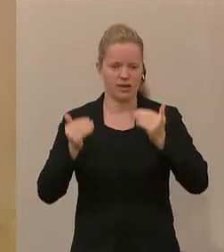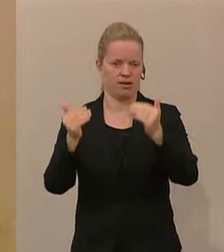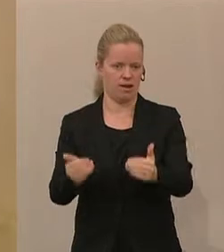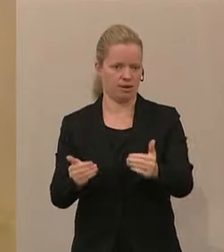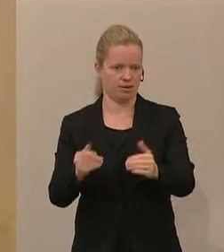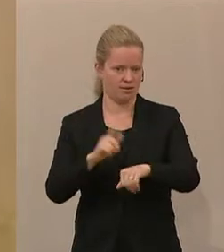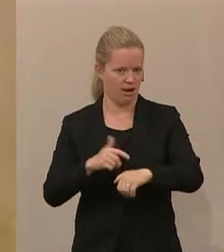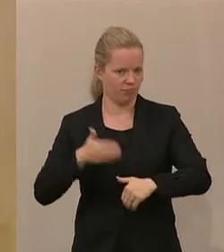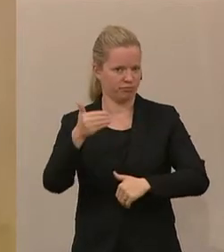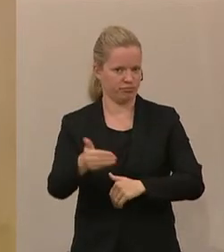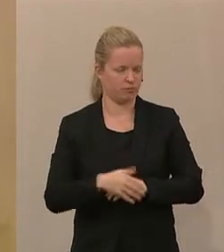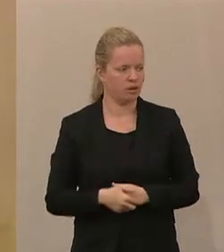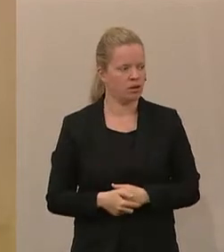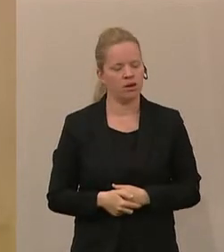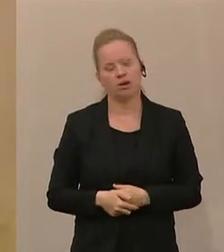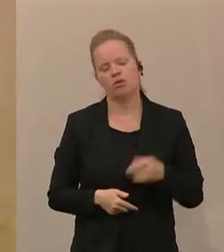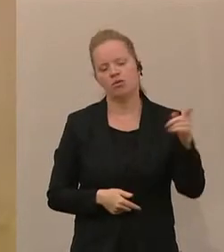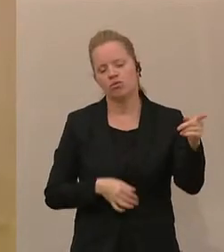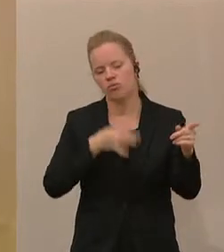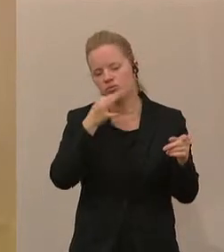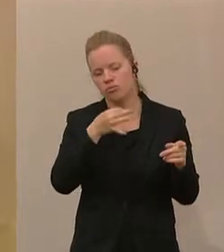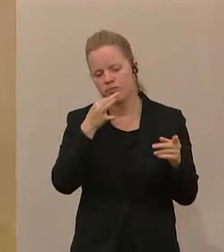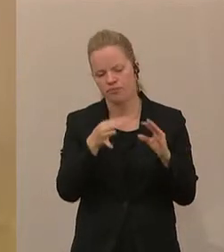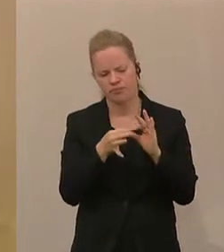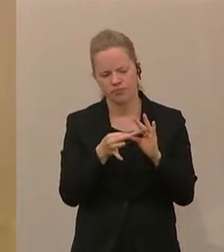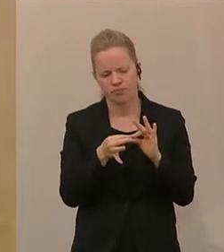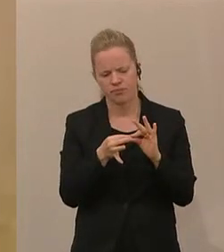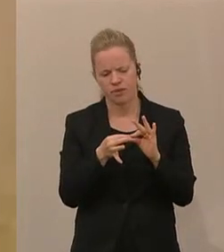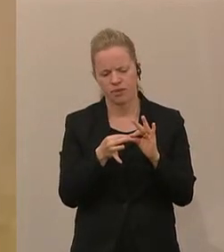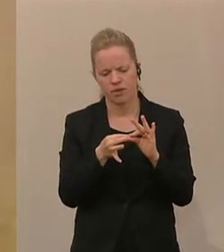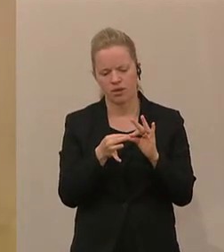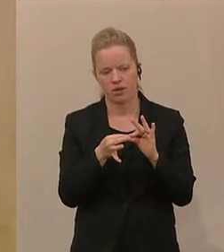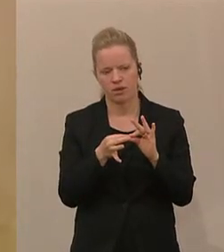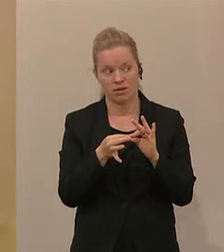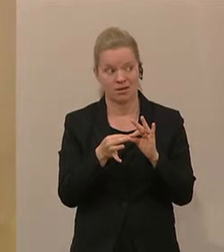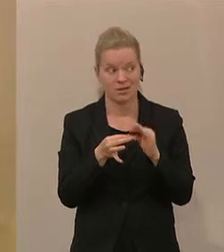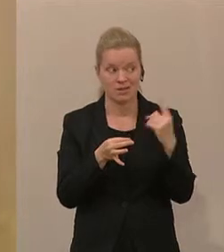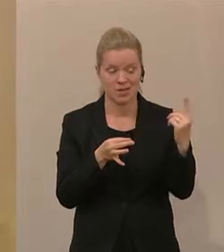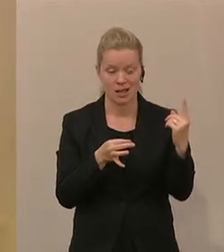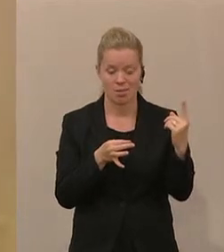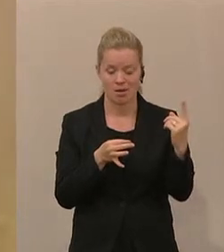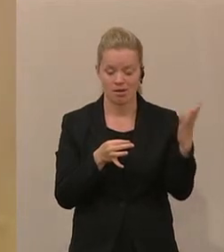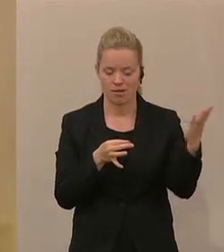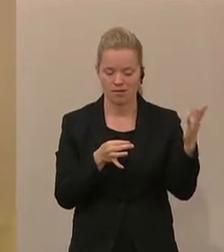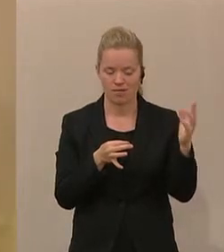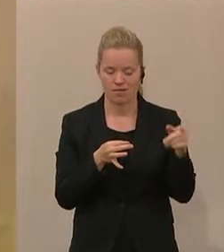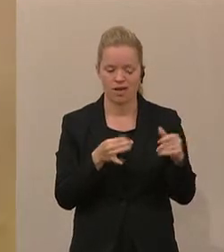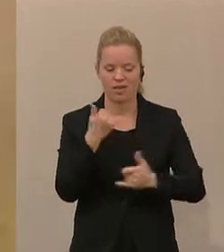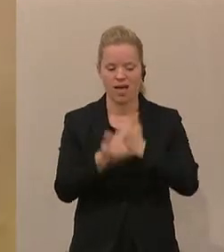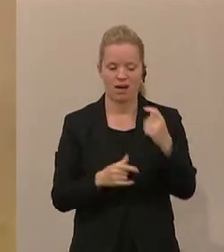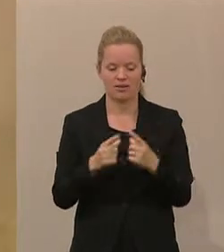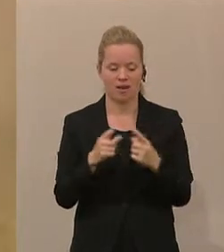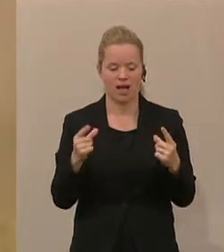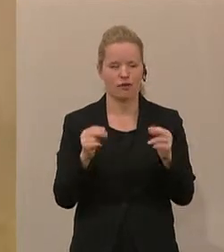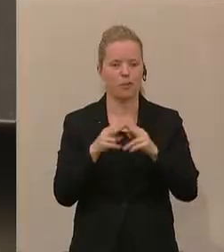Sie haben in Ihrer Wortmeldung zum Beispiel auch die Vertagung erwähnt, und zwar, das ist aus Ihren Reihen gekommen, die Jahreskarte für